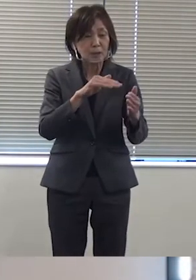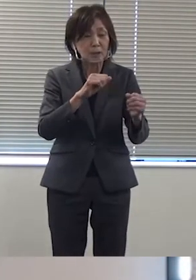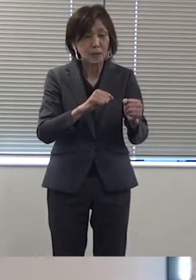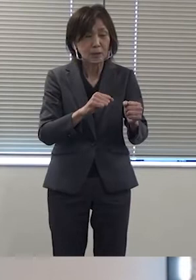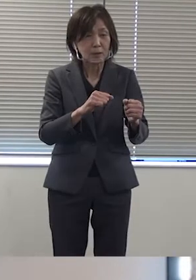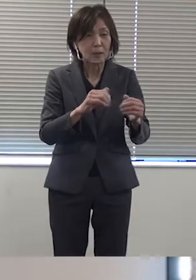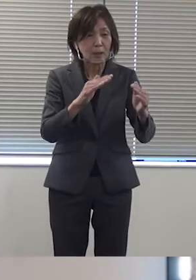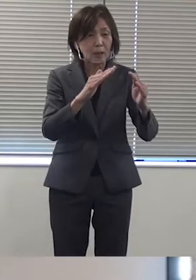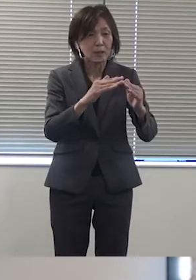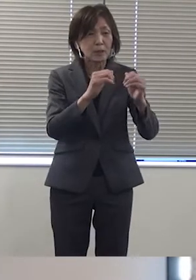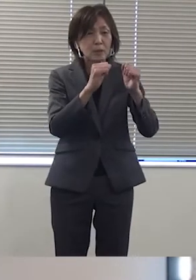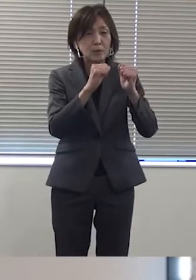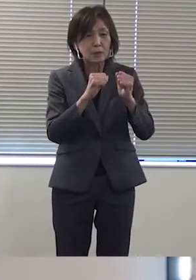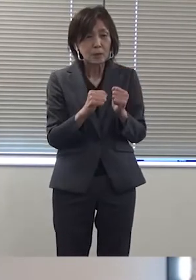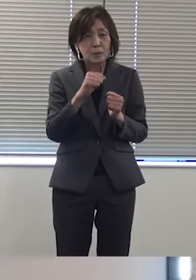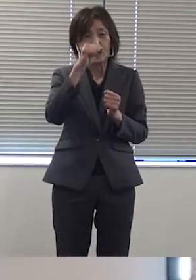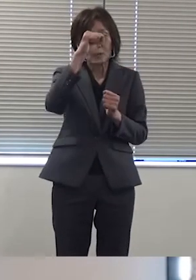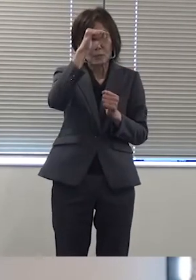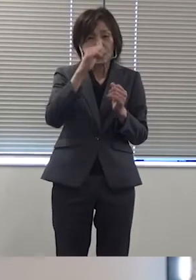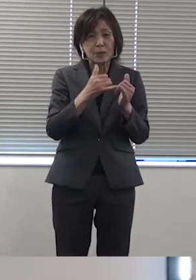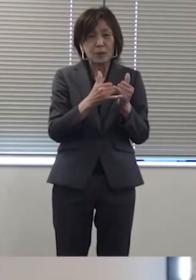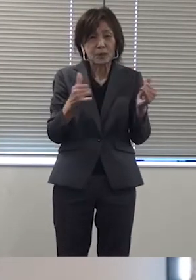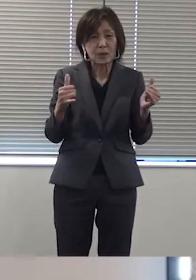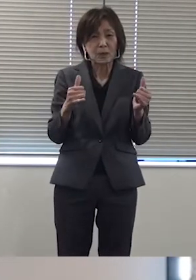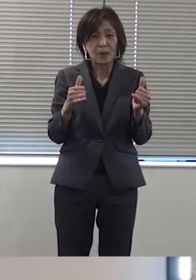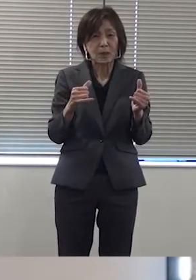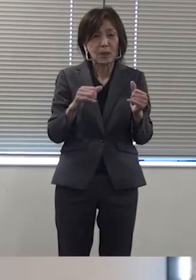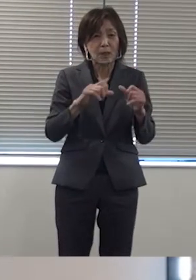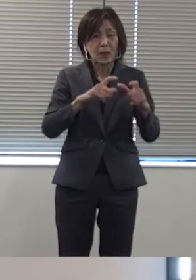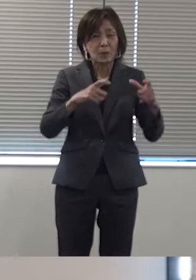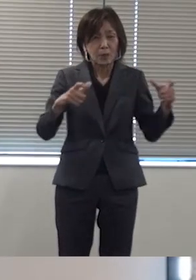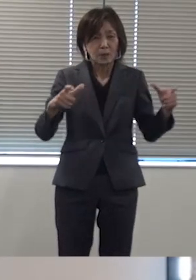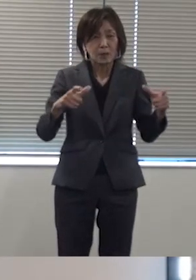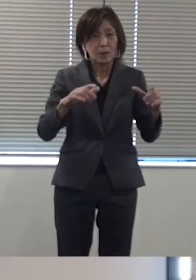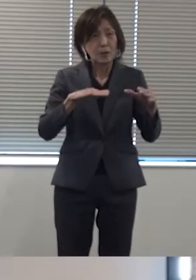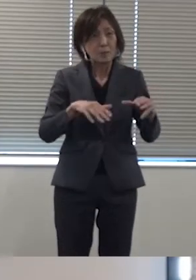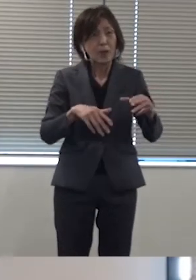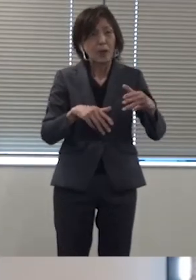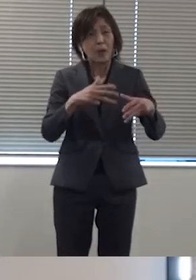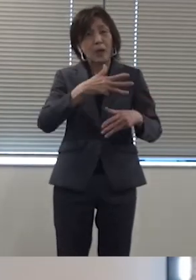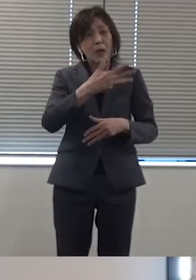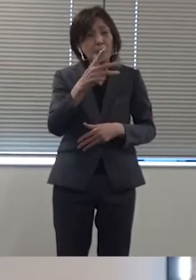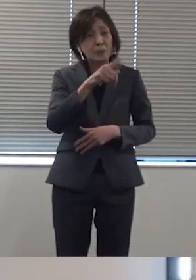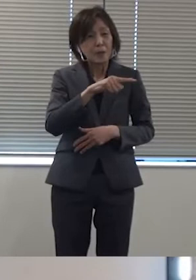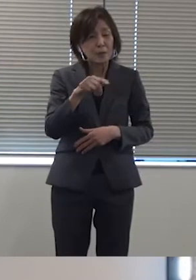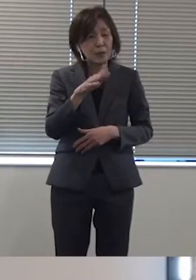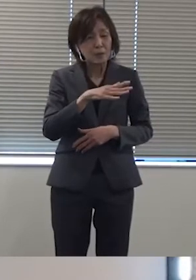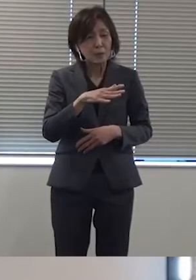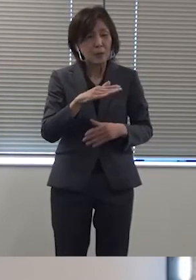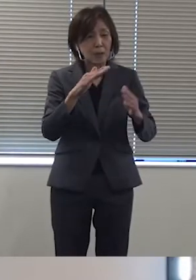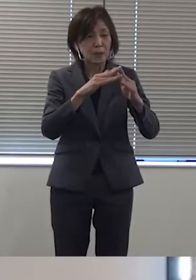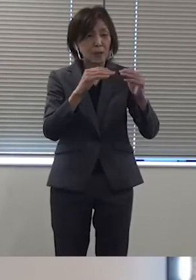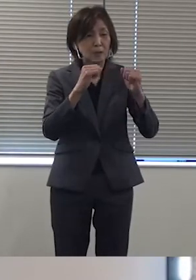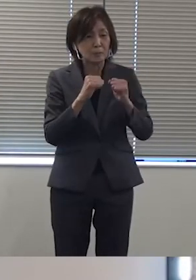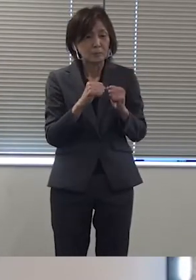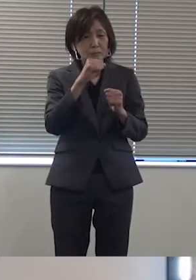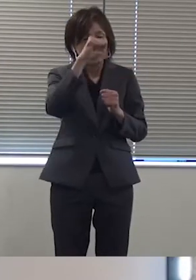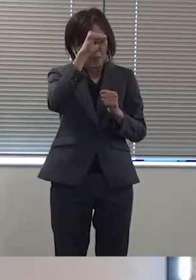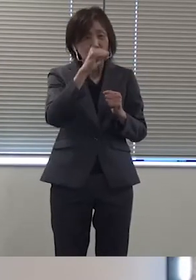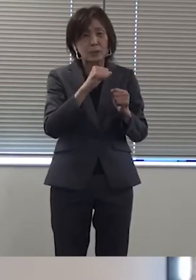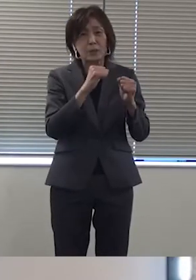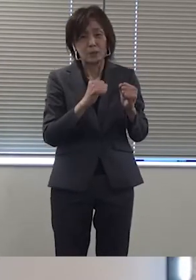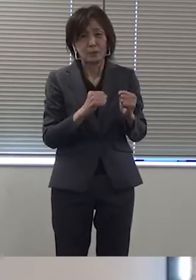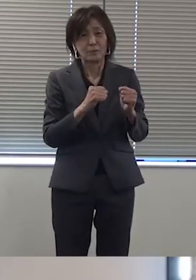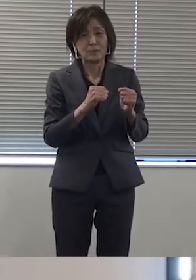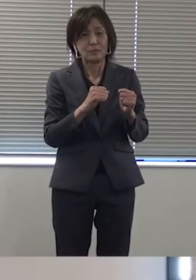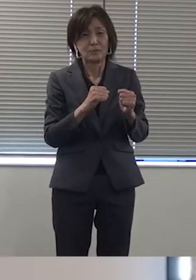その物資の発送なんか、コロナ対策費等でやってます。そういうものはちょっと新たな部分ではないかなというふう